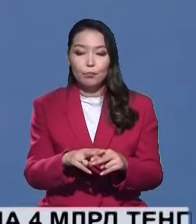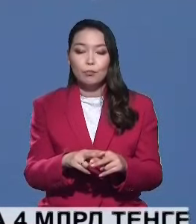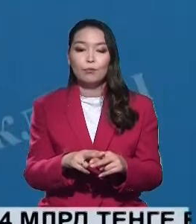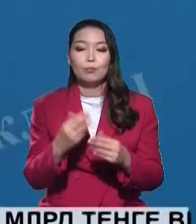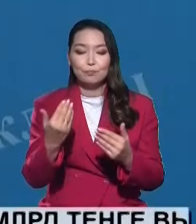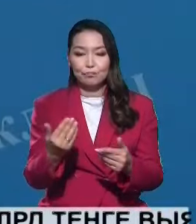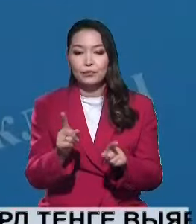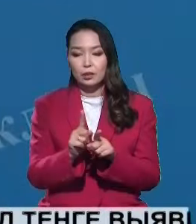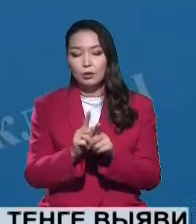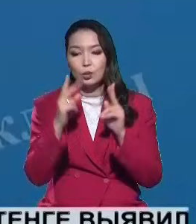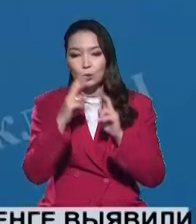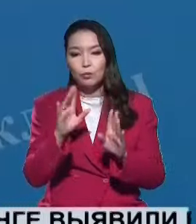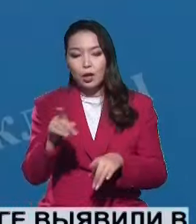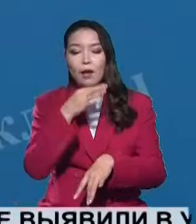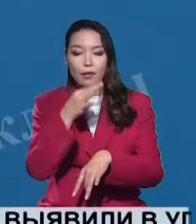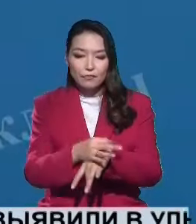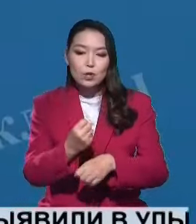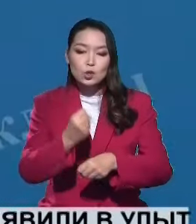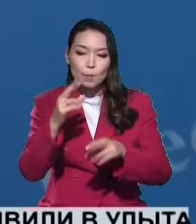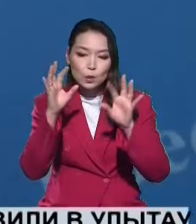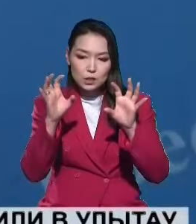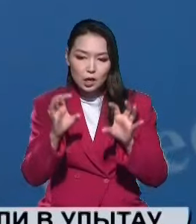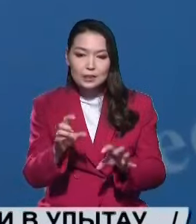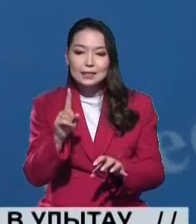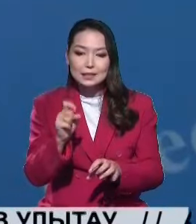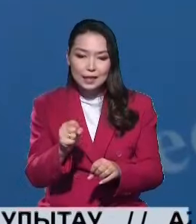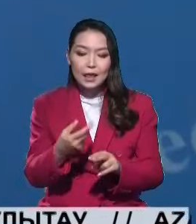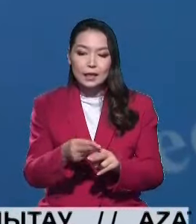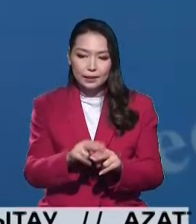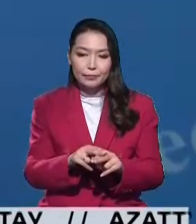будет дана правовая оценка, и они ответят строго по закону за преступные действия.